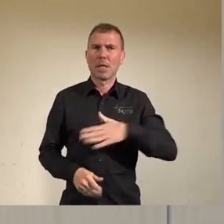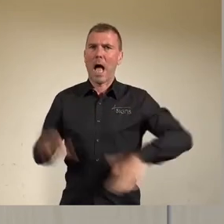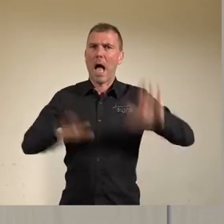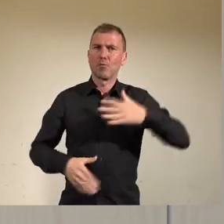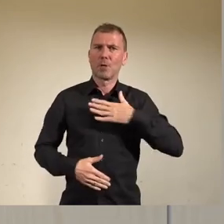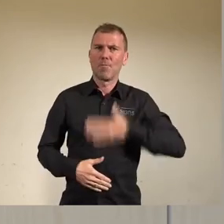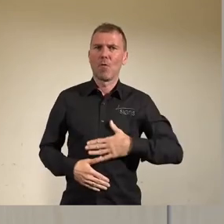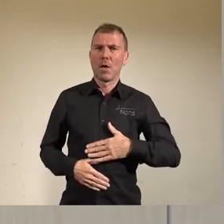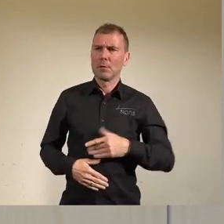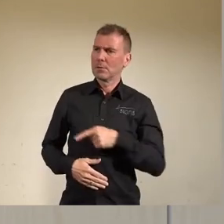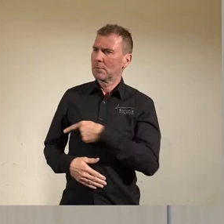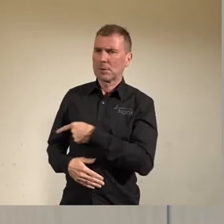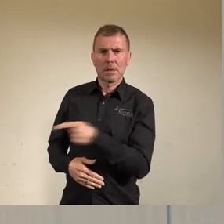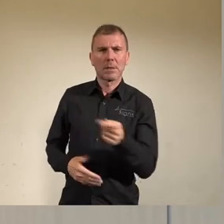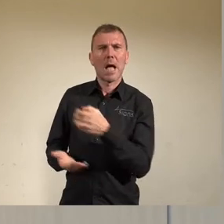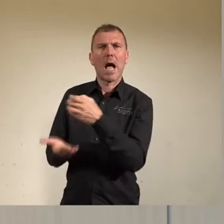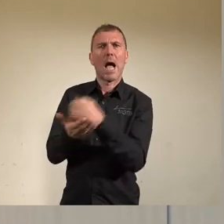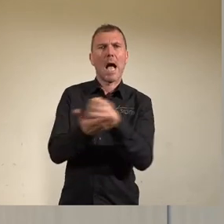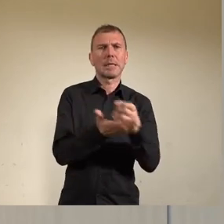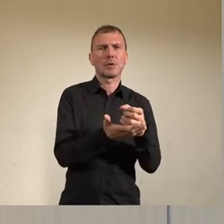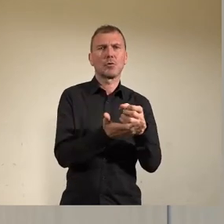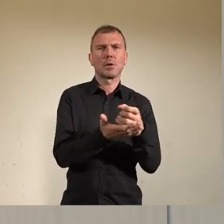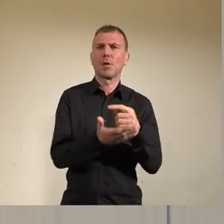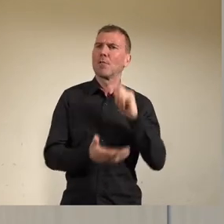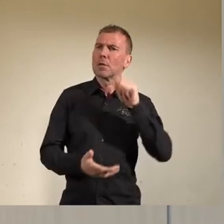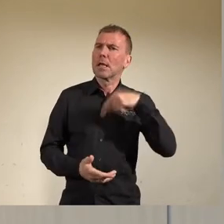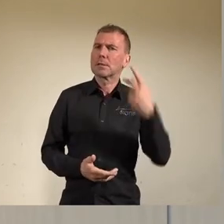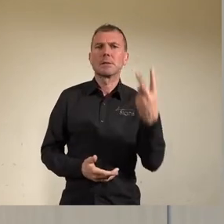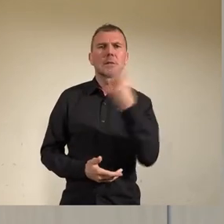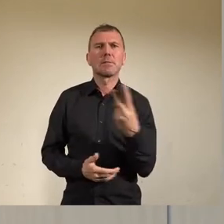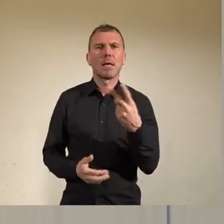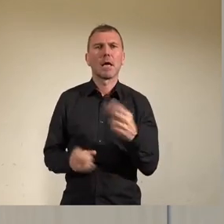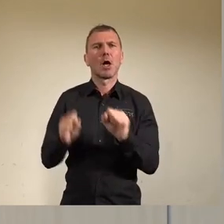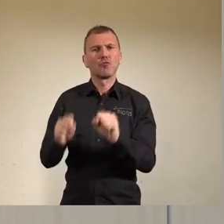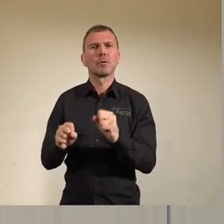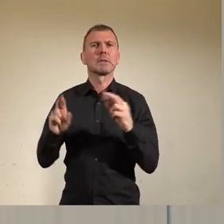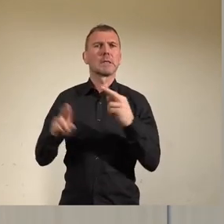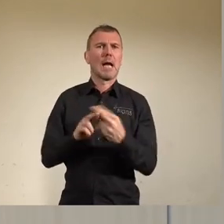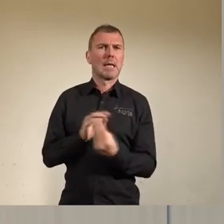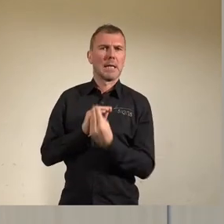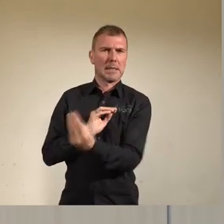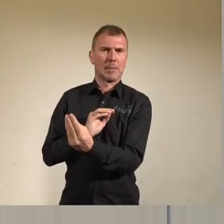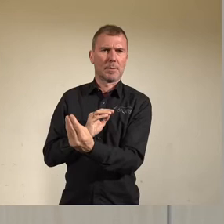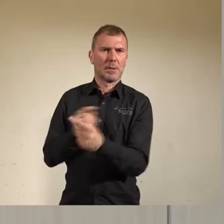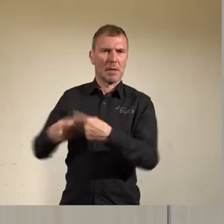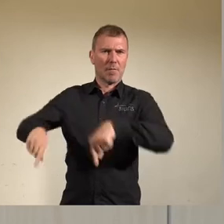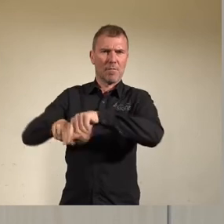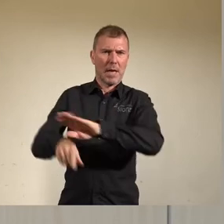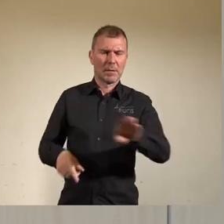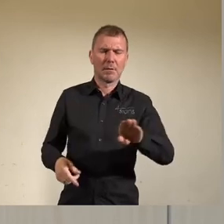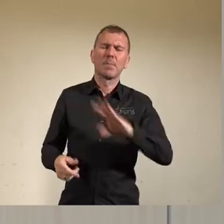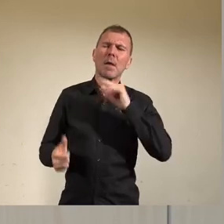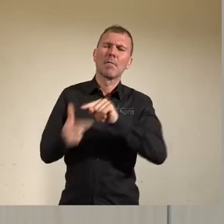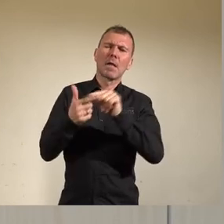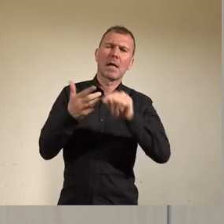und Dienste in ihrer Substanz schützt und für die nächsten 2 Jahre dort Sicherheit bietet. Und so haben wir das an vielen Stellen getan. Ich will da jetzt nicht